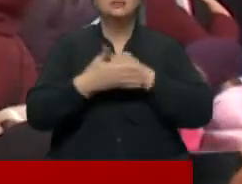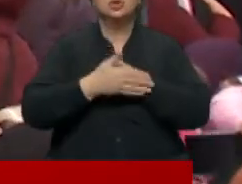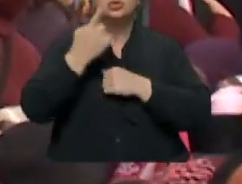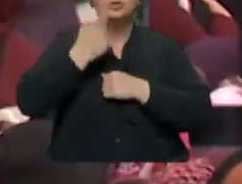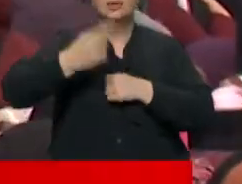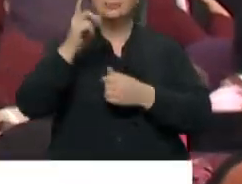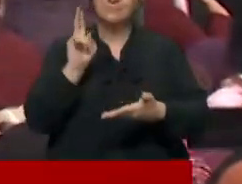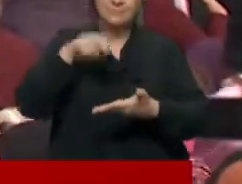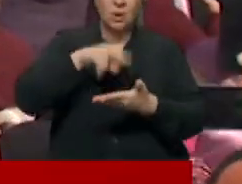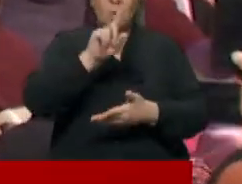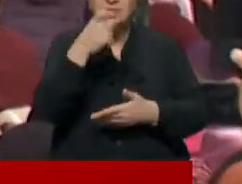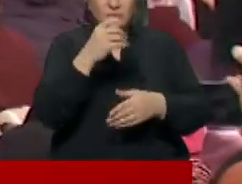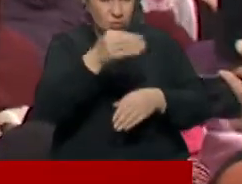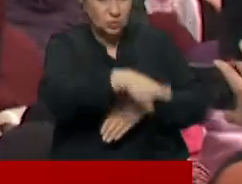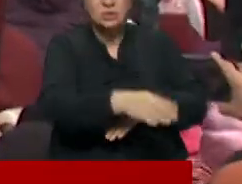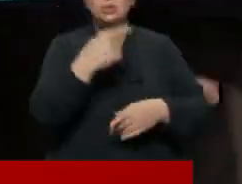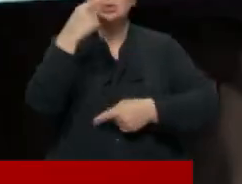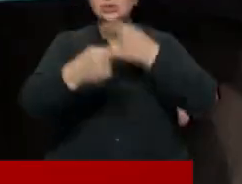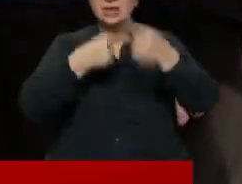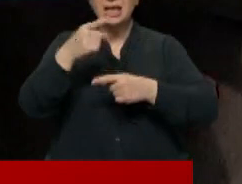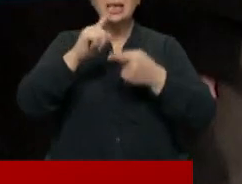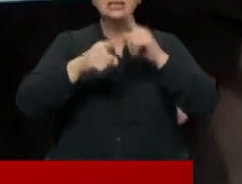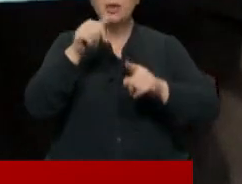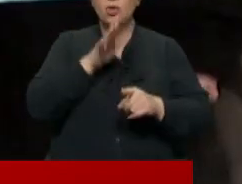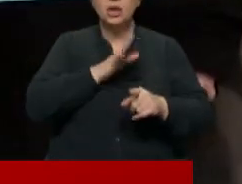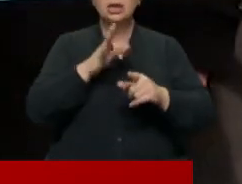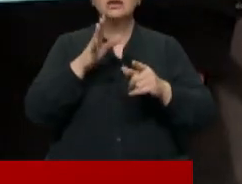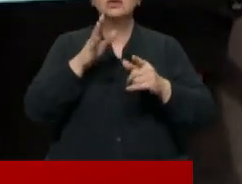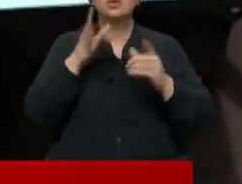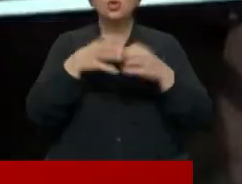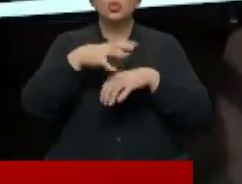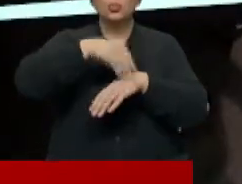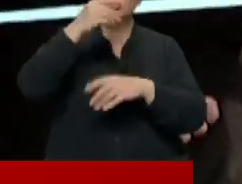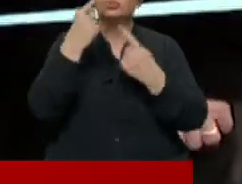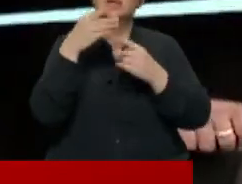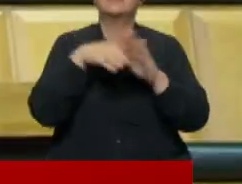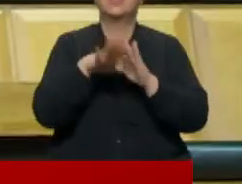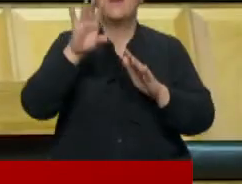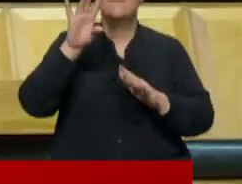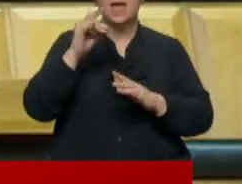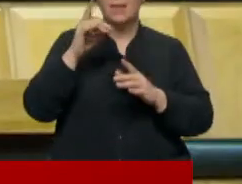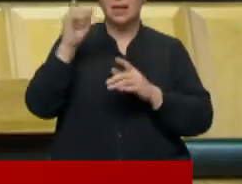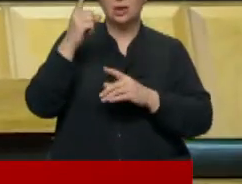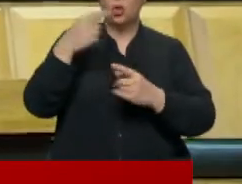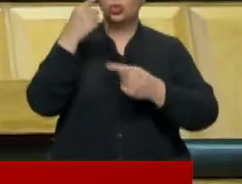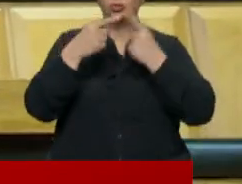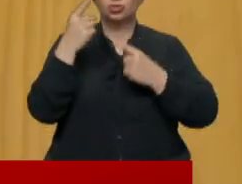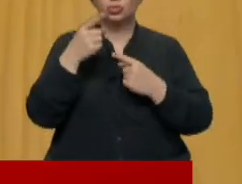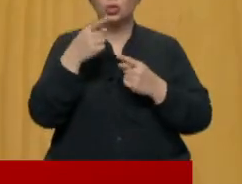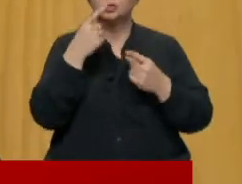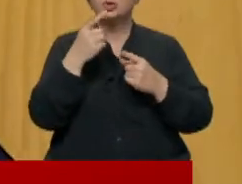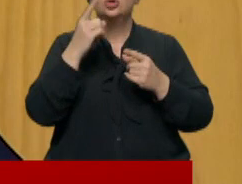Cumhurbaşkanı'nın platforma çıkardığı 10 yaşındaki çocuğun sözlerine Kılıçdaroğlu grup konuşmasına girmedi. Ama MHP liderinin gündemindeydi. O sözleri